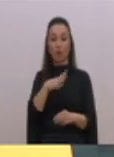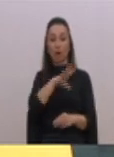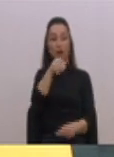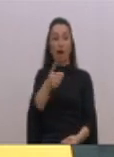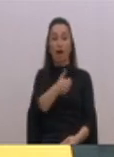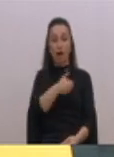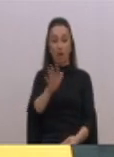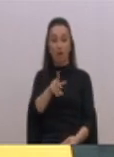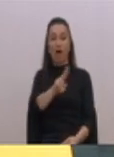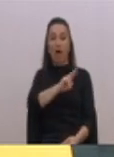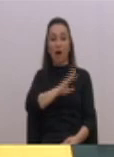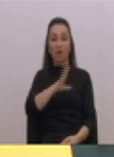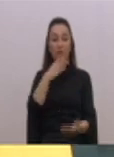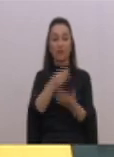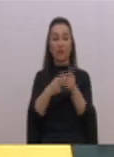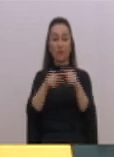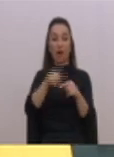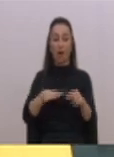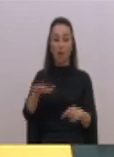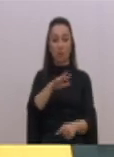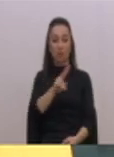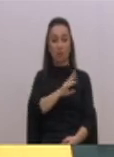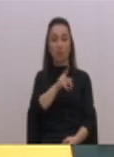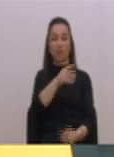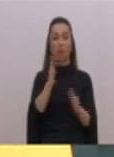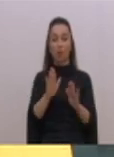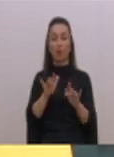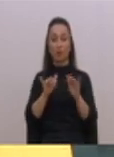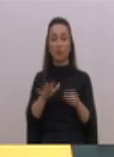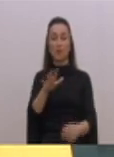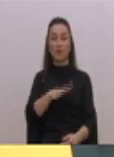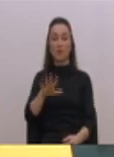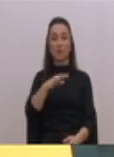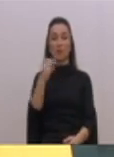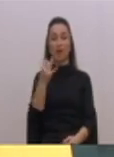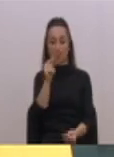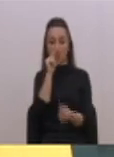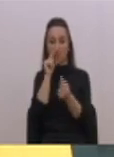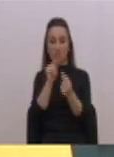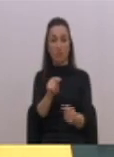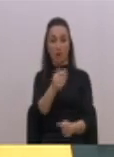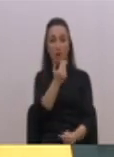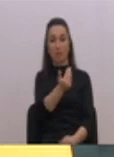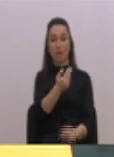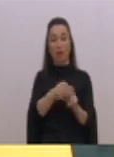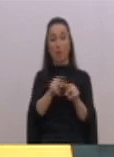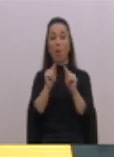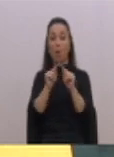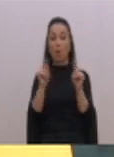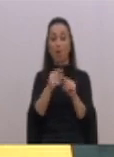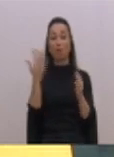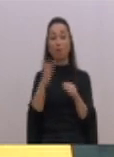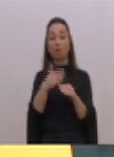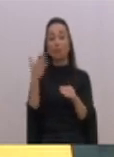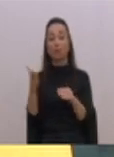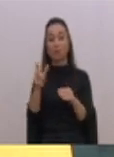გინდათ, არ გიყვართ თქვენ თქვენი სამშობლო. Თქვენ მოქმედებთ ზუსტად საქართველოს ინტერესების წინააღმდეგ და ამ ოპოზიციის დიდი